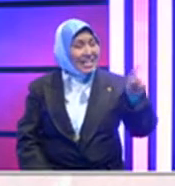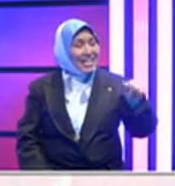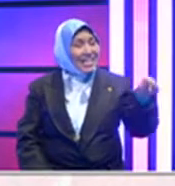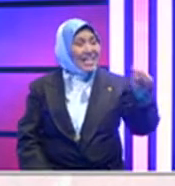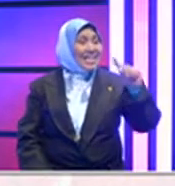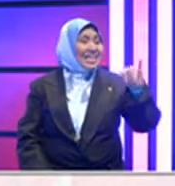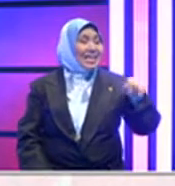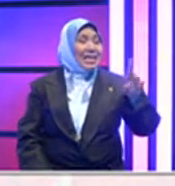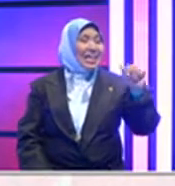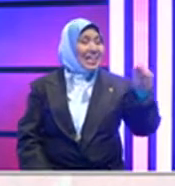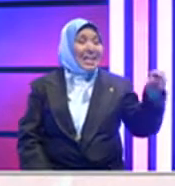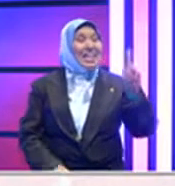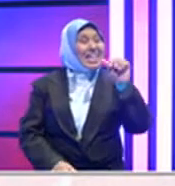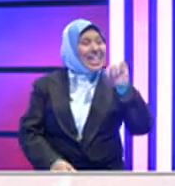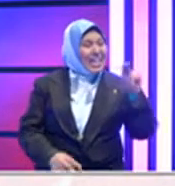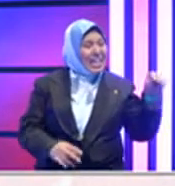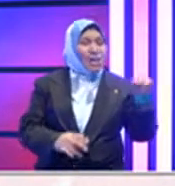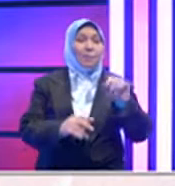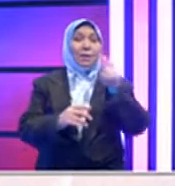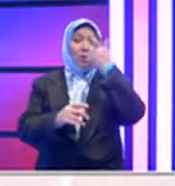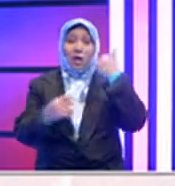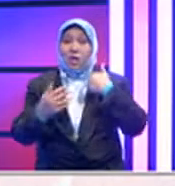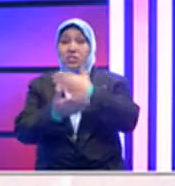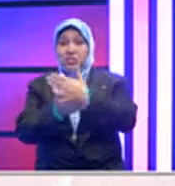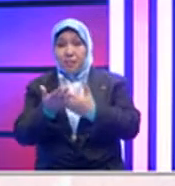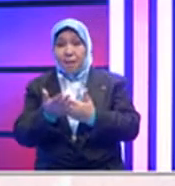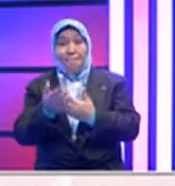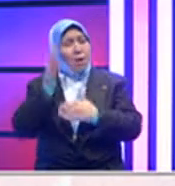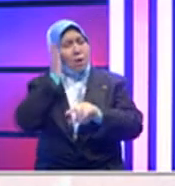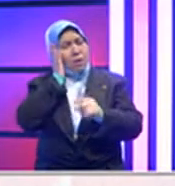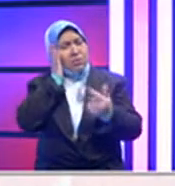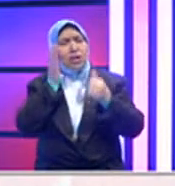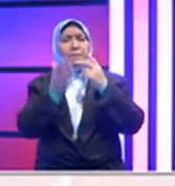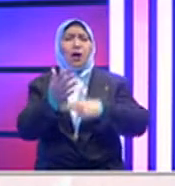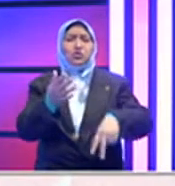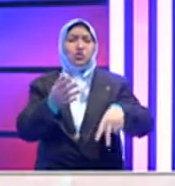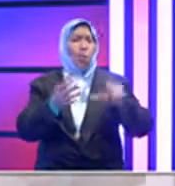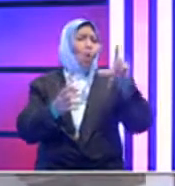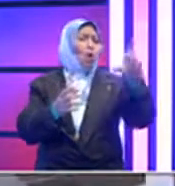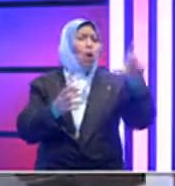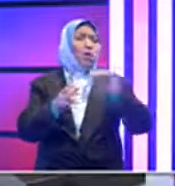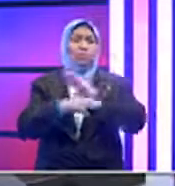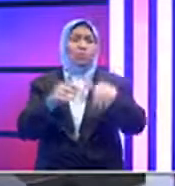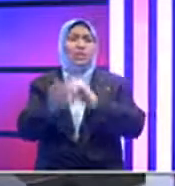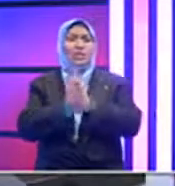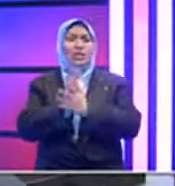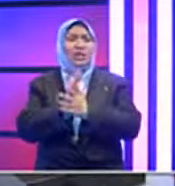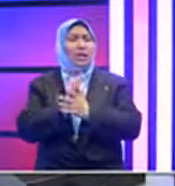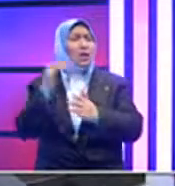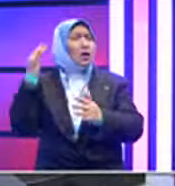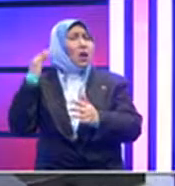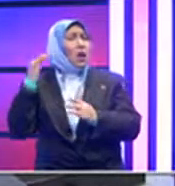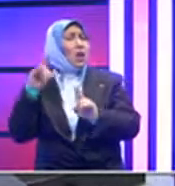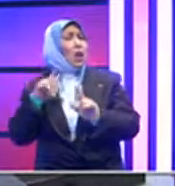nirichin watching nipis Talkies batas Tengah pembaca sejenak masih tebal semua jadi dinilai macam Syiah